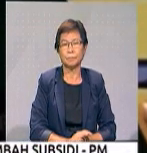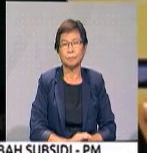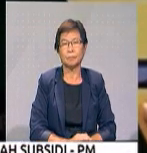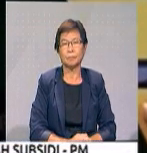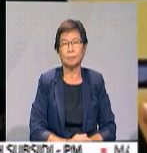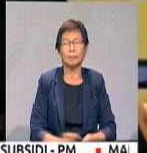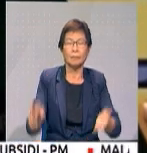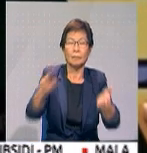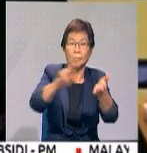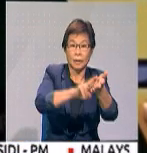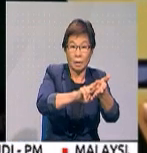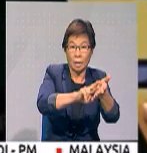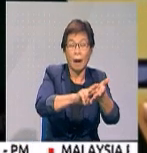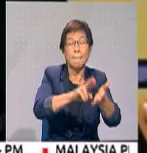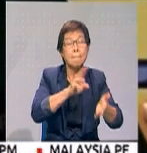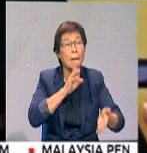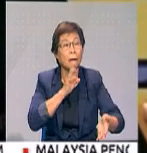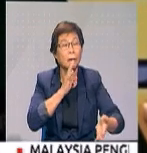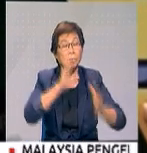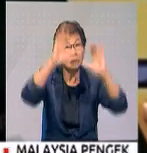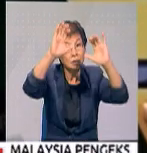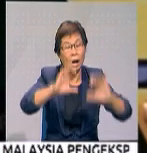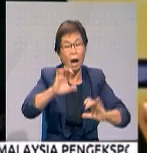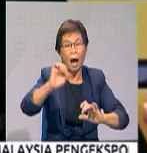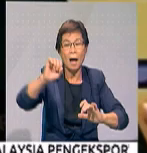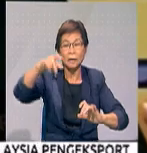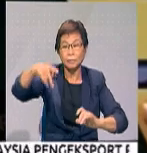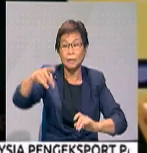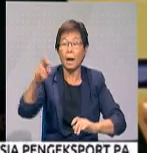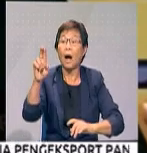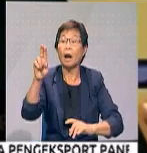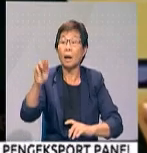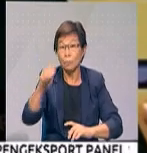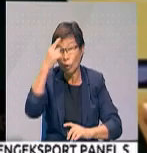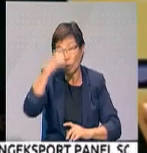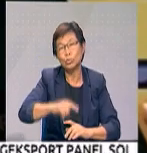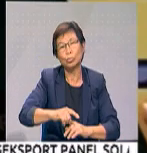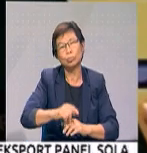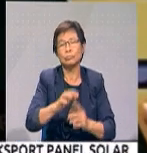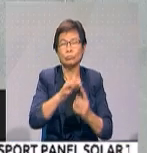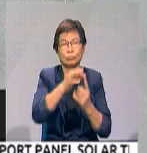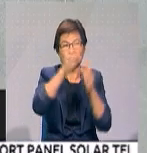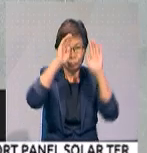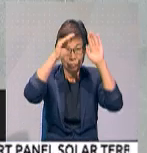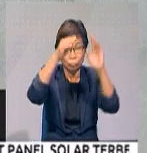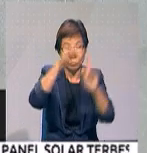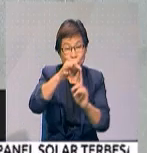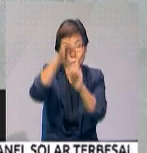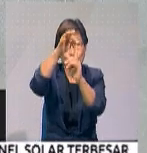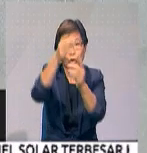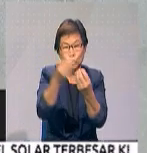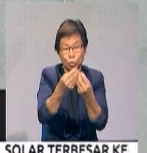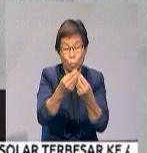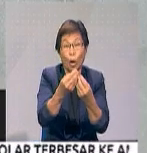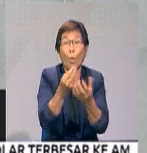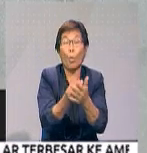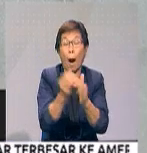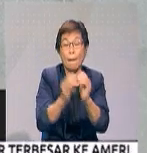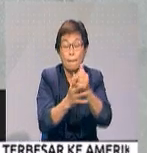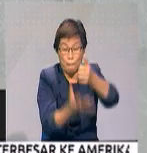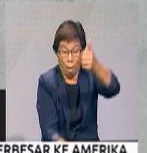Beliau dalam satu kenyataan yang berkata pendekatan SPRM adalah untuk memberi keutamaan kepada jumlah yang lebih besar